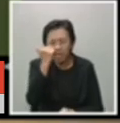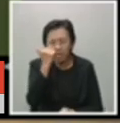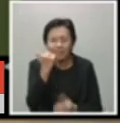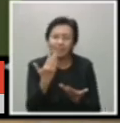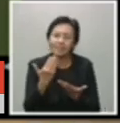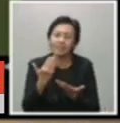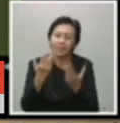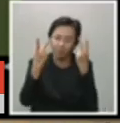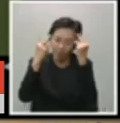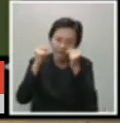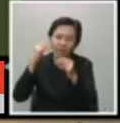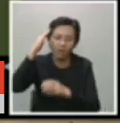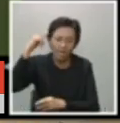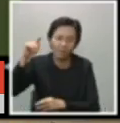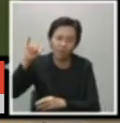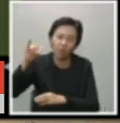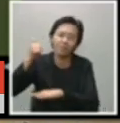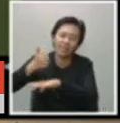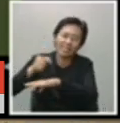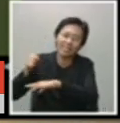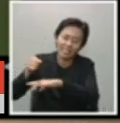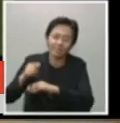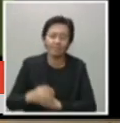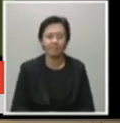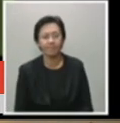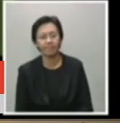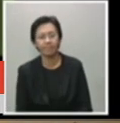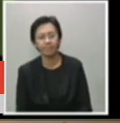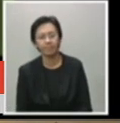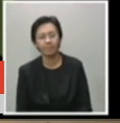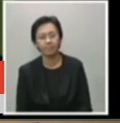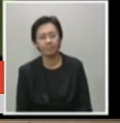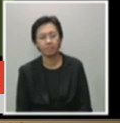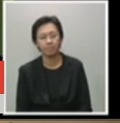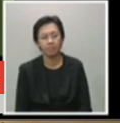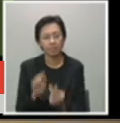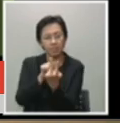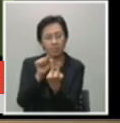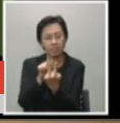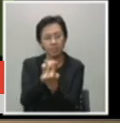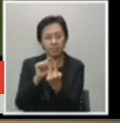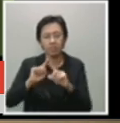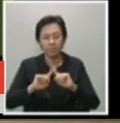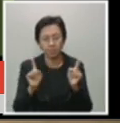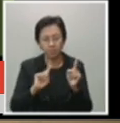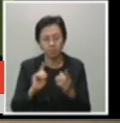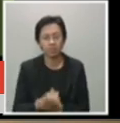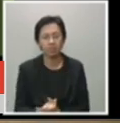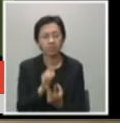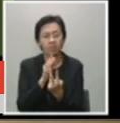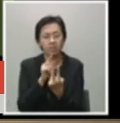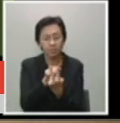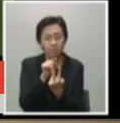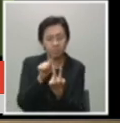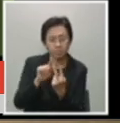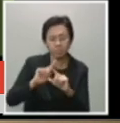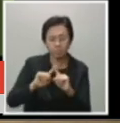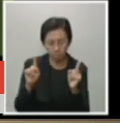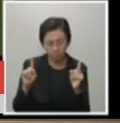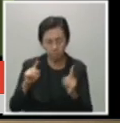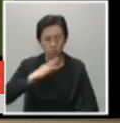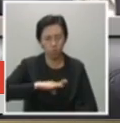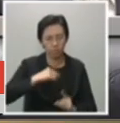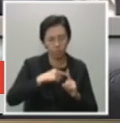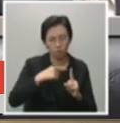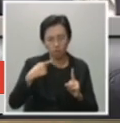ศของพลเอกประยุทธ์จันทร์โอชาคำพูดของสองผู้นำมีความแตกต่างในเรื่องของทัศนคติค่ะรวมถึง